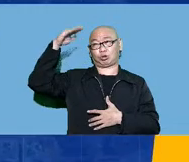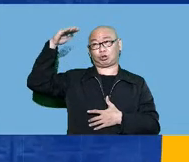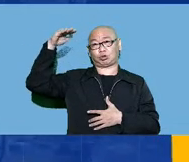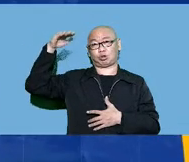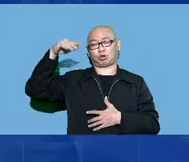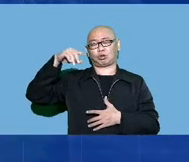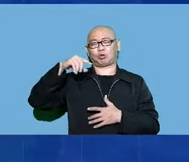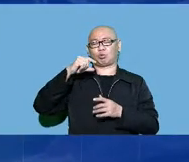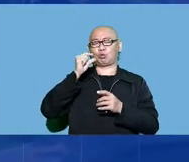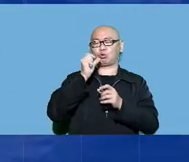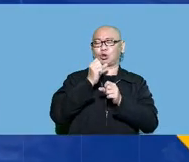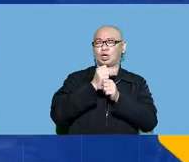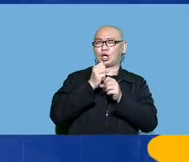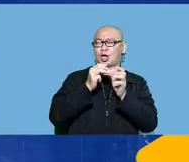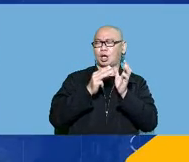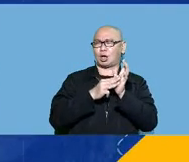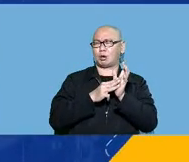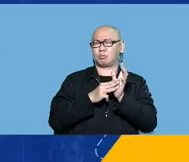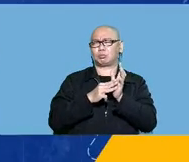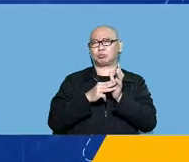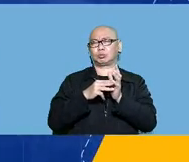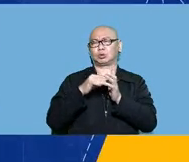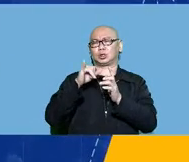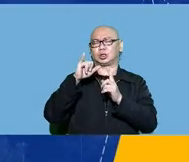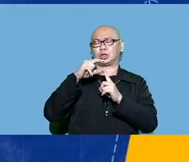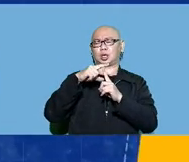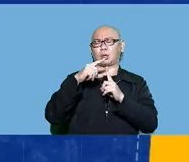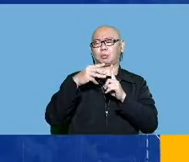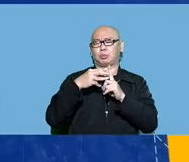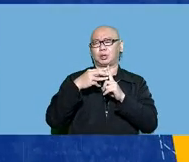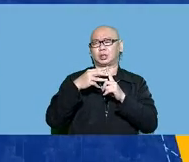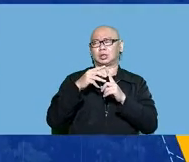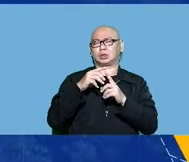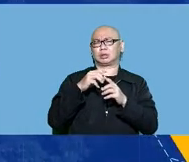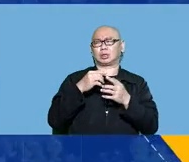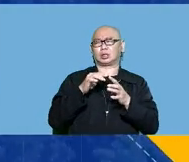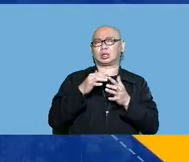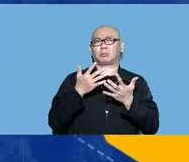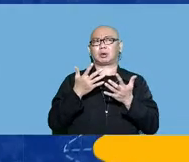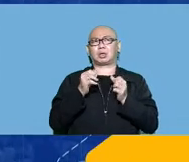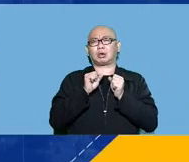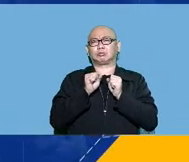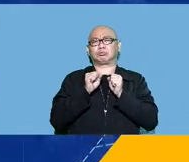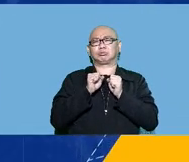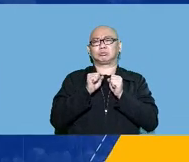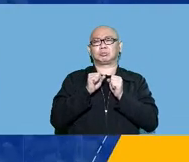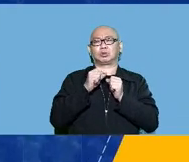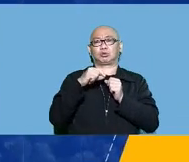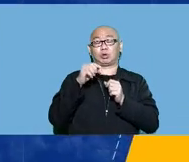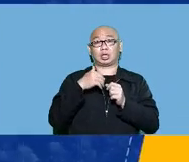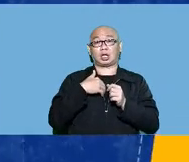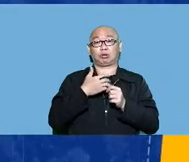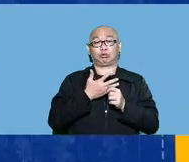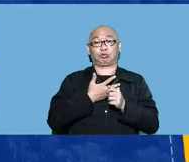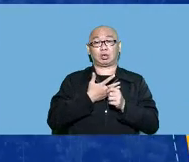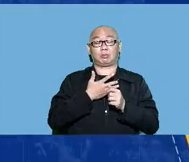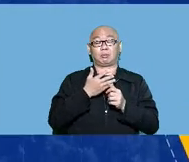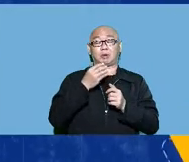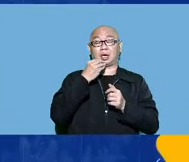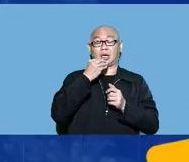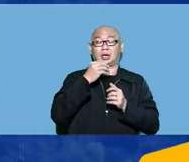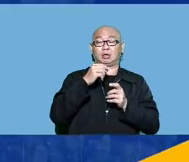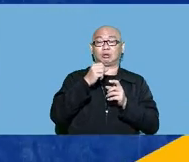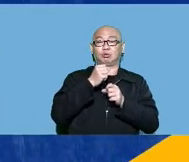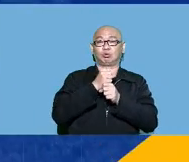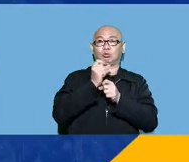seniornya Gajah Mada, UI, ITB seperti itu, sehingga agak grogi juga saya. Kebetulan saya suka makan gudeg sehingga saya